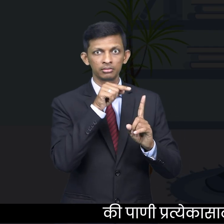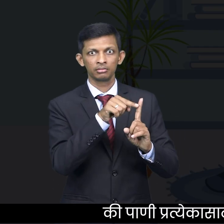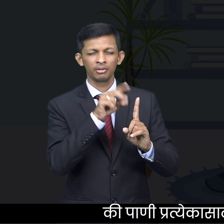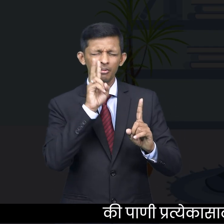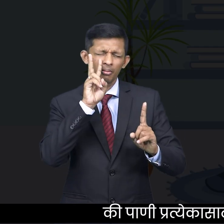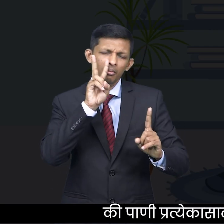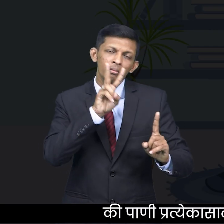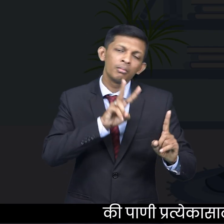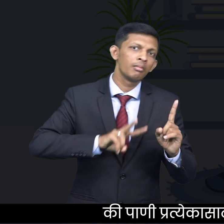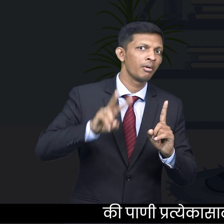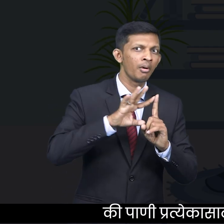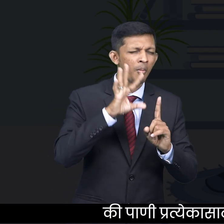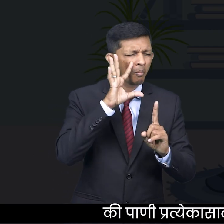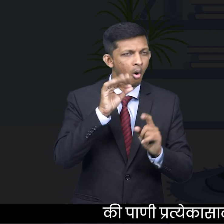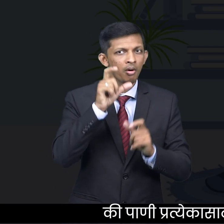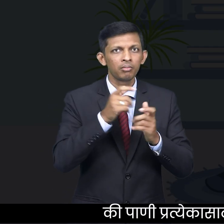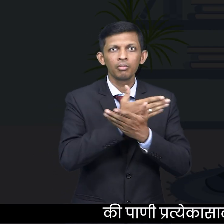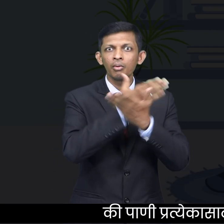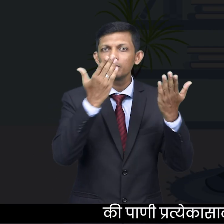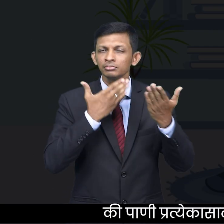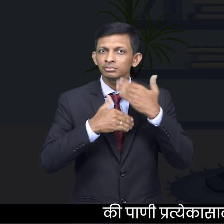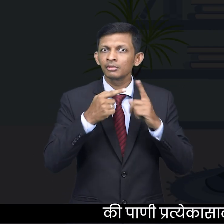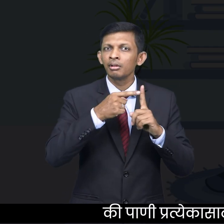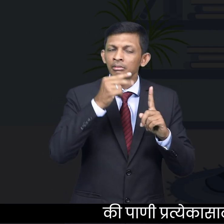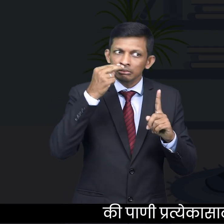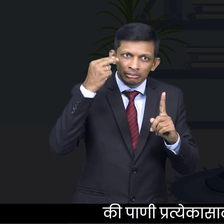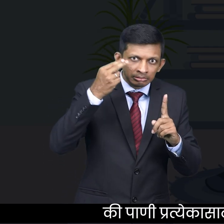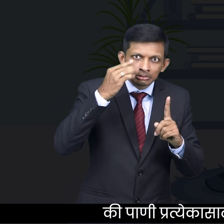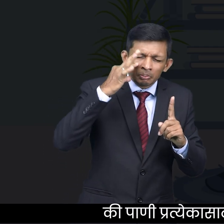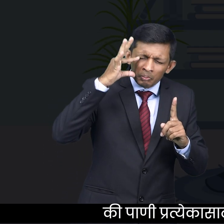पाणी प्रत्येकासाठी किती मौल्यवान आहे. दुष्काळ आणि पूर